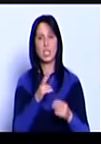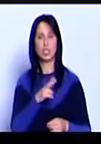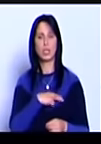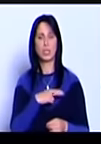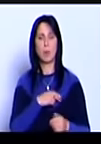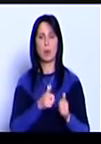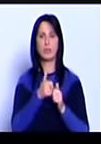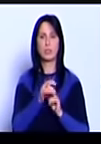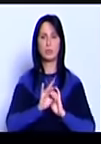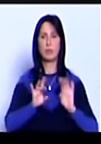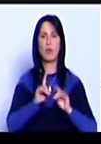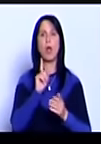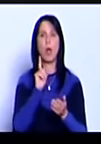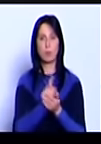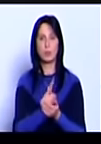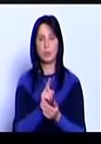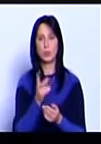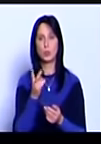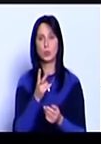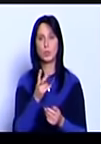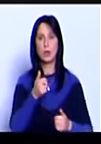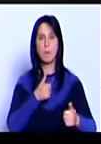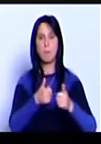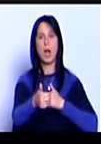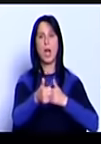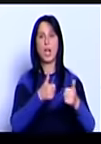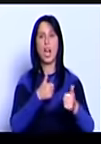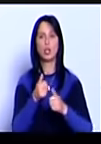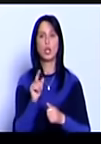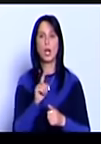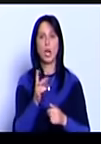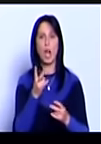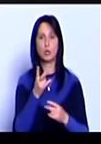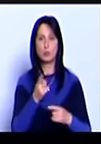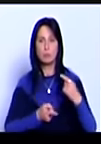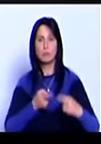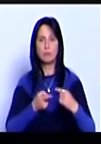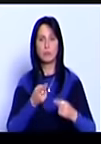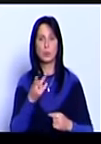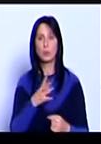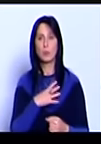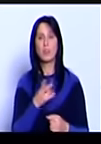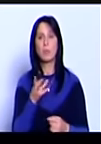საპარლამენტო, წინასაპარლამენტო საარჩევნო მარათონია და აქ რაღაცას უნდა იჩემებდე, მაგრამ